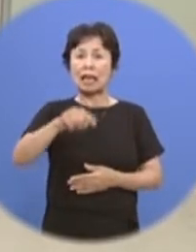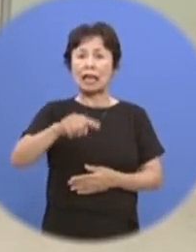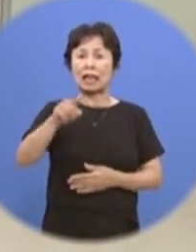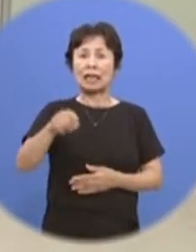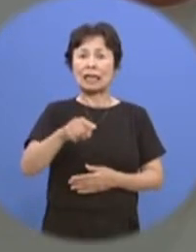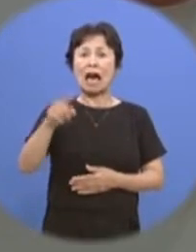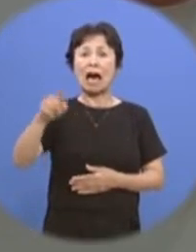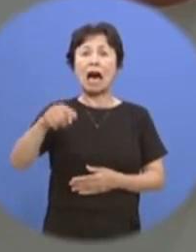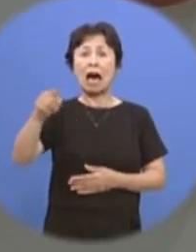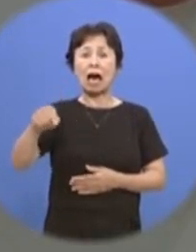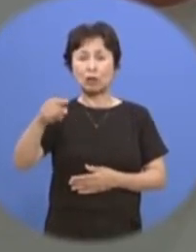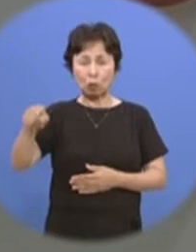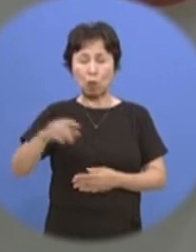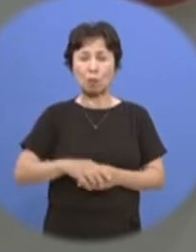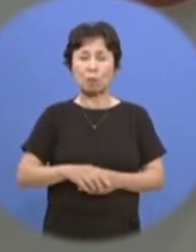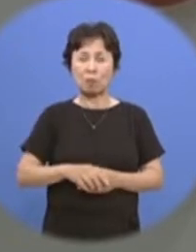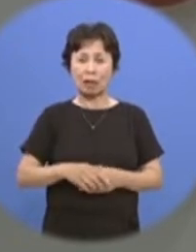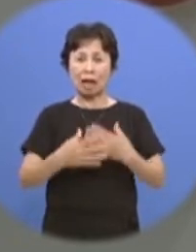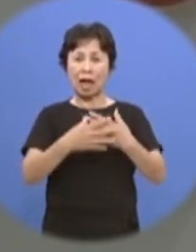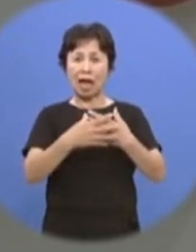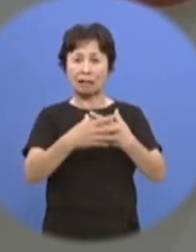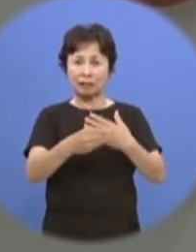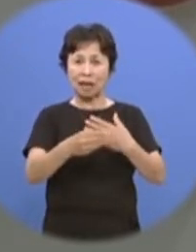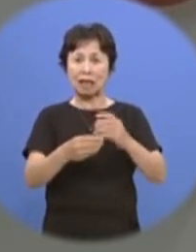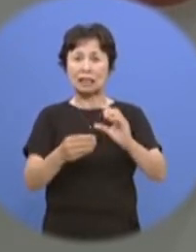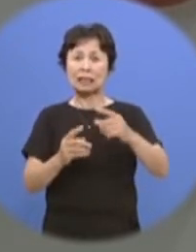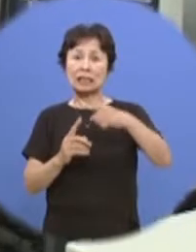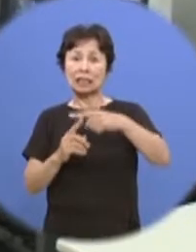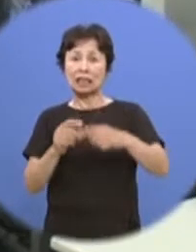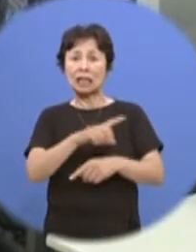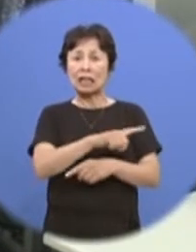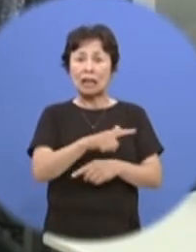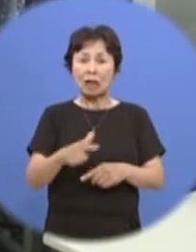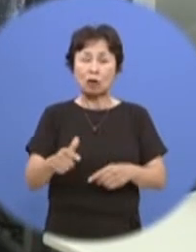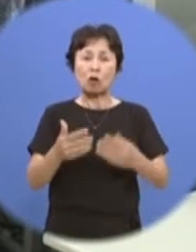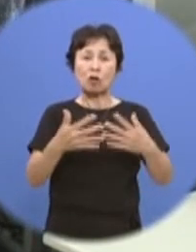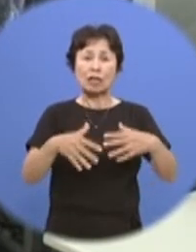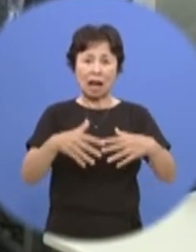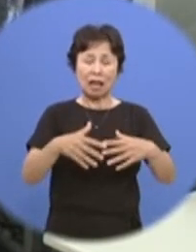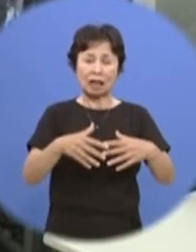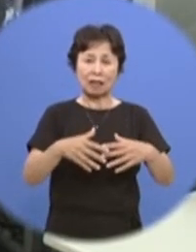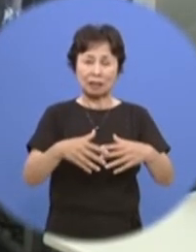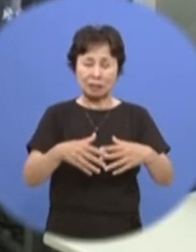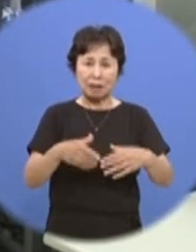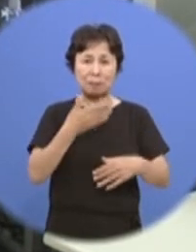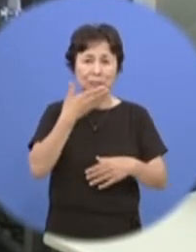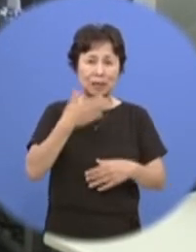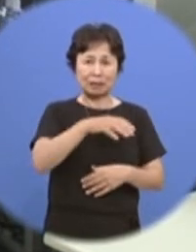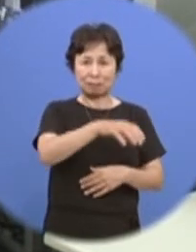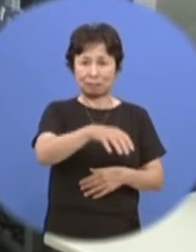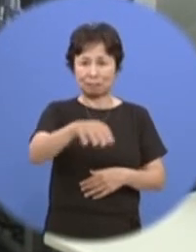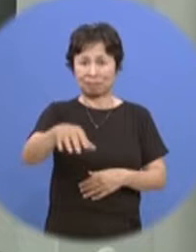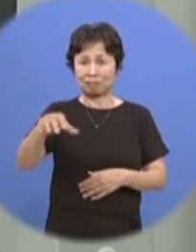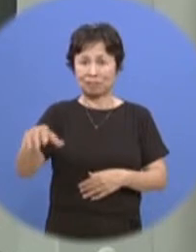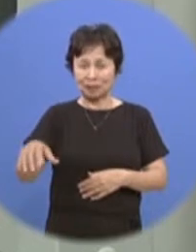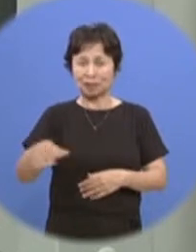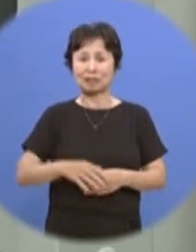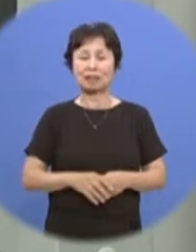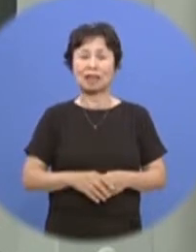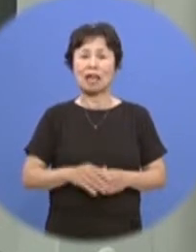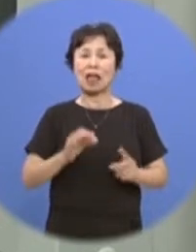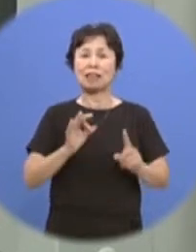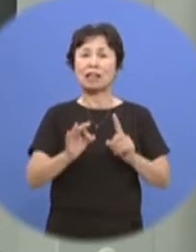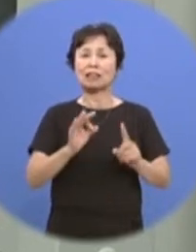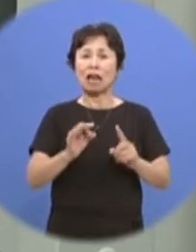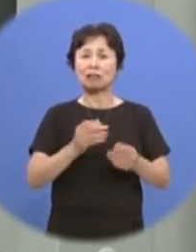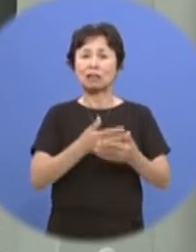用 X 線 CT などの 3D 関連機器が機能的に配置・整備され、デジタルデータを活用した